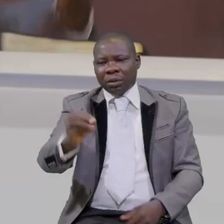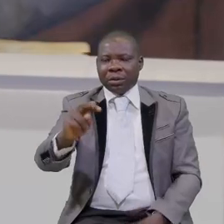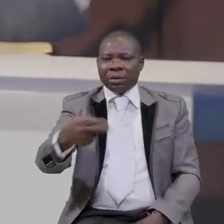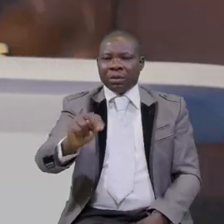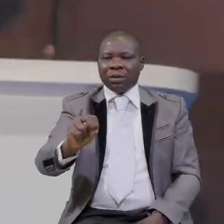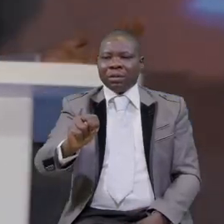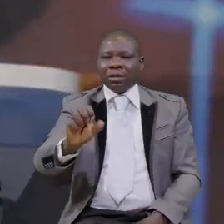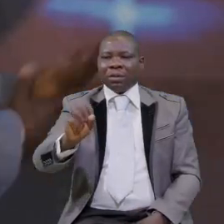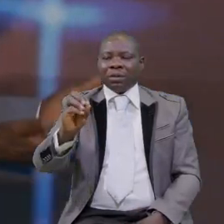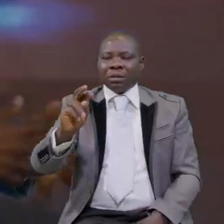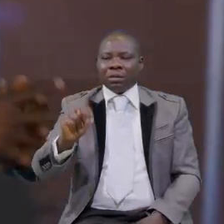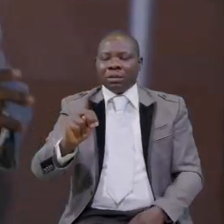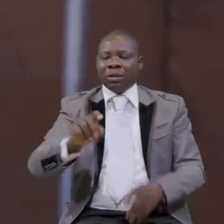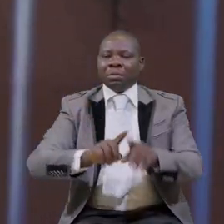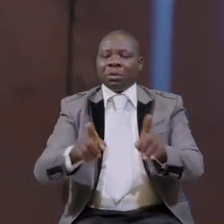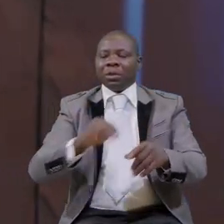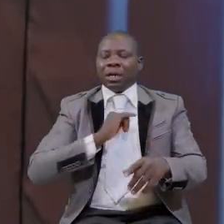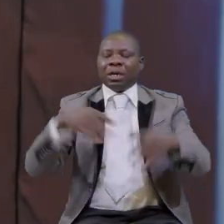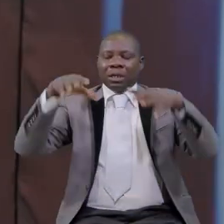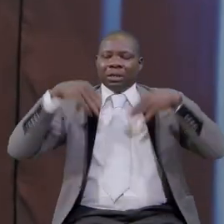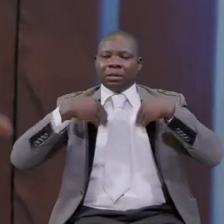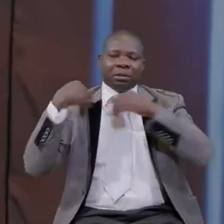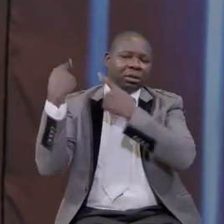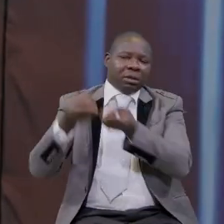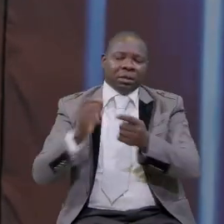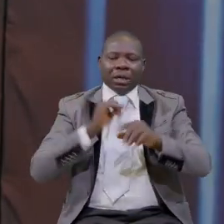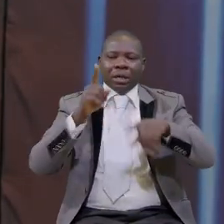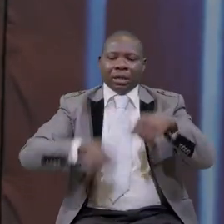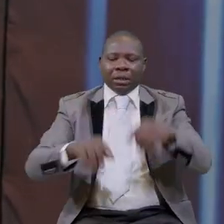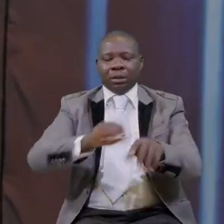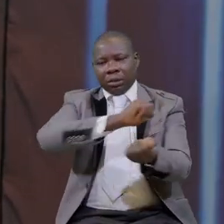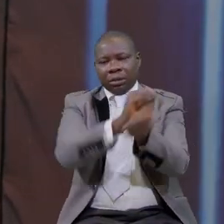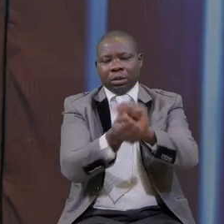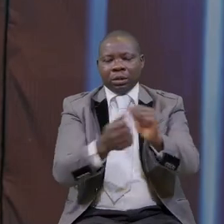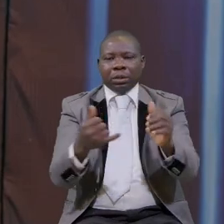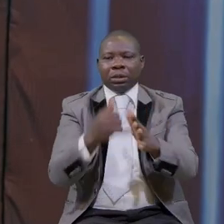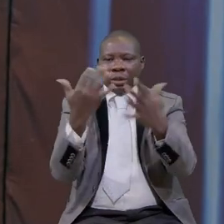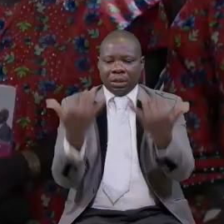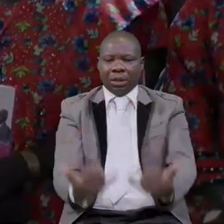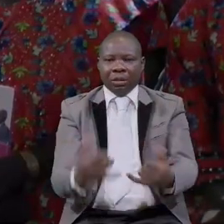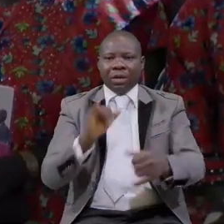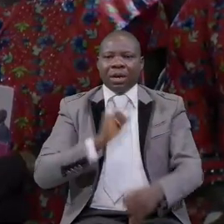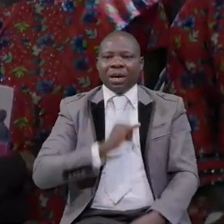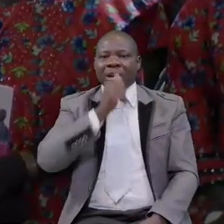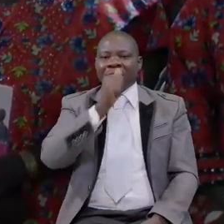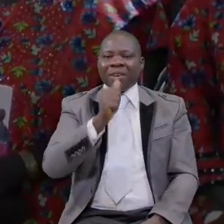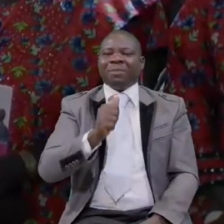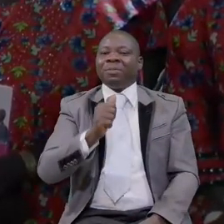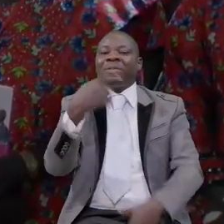Finalement, j'ai accepté puisque je ne pouvais plus changer. Maintenant, je